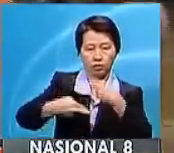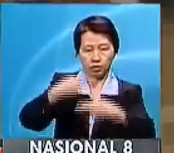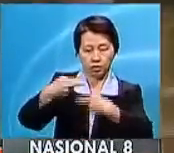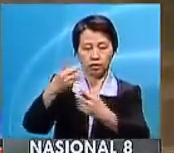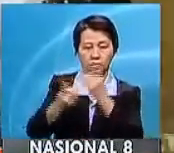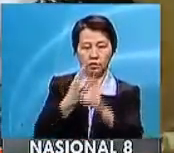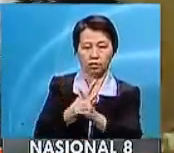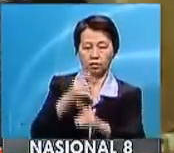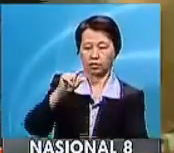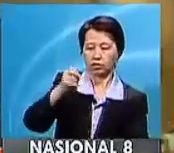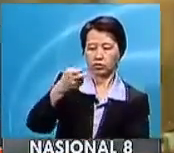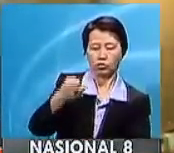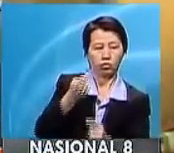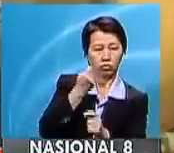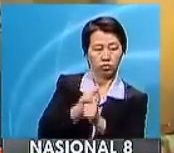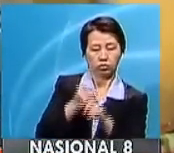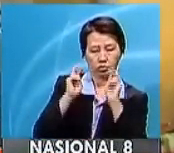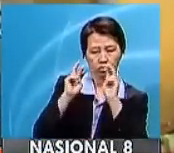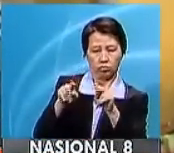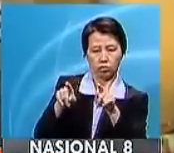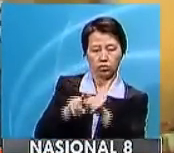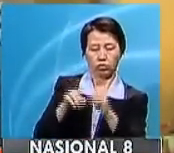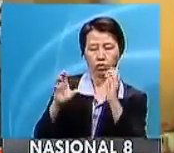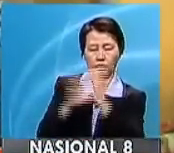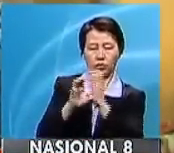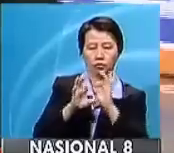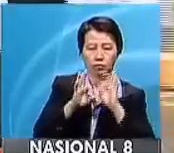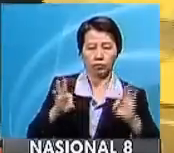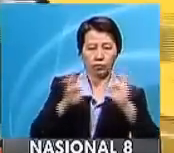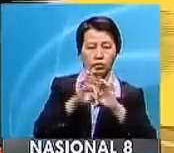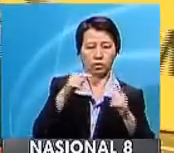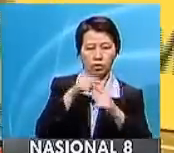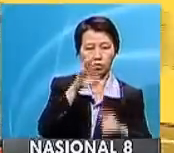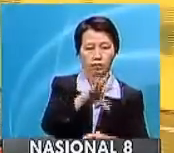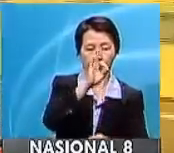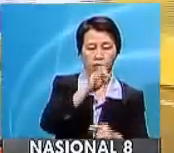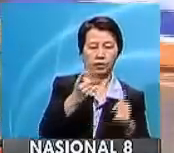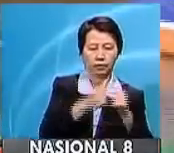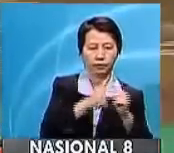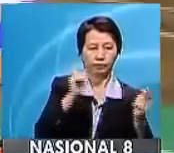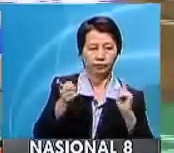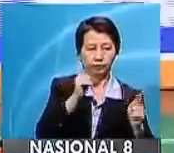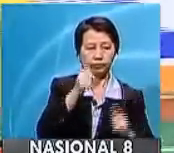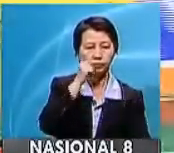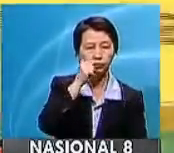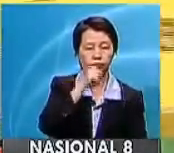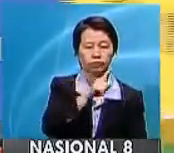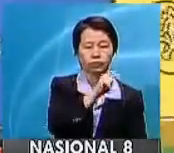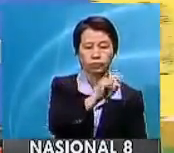dunia goin tetap dilihat sebagai pencabar utama kepada Pili pert perseorangan